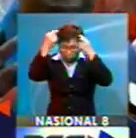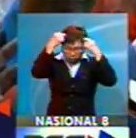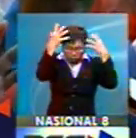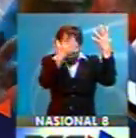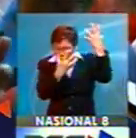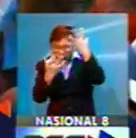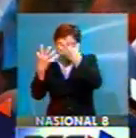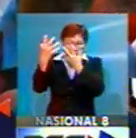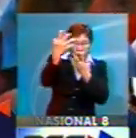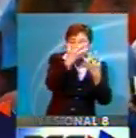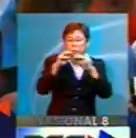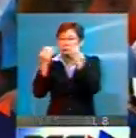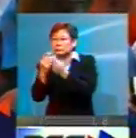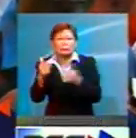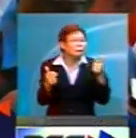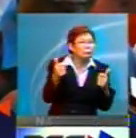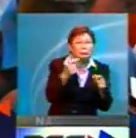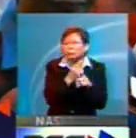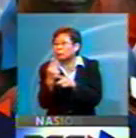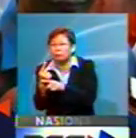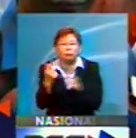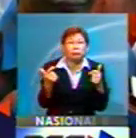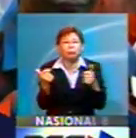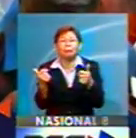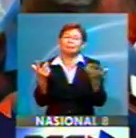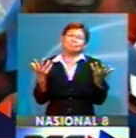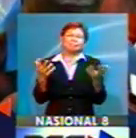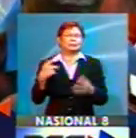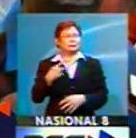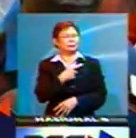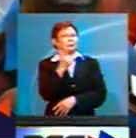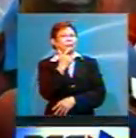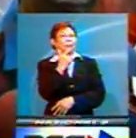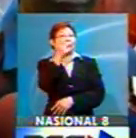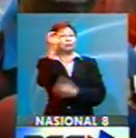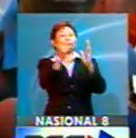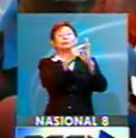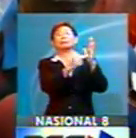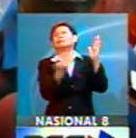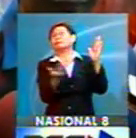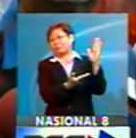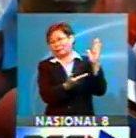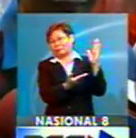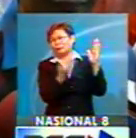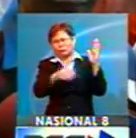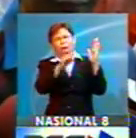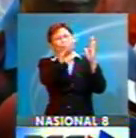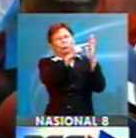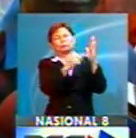pada masyarakat yang mana satu betul. Itu kita tidak naklah, kerana hukum sudah ada, hukum sudah jelas.